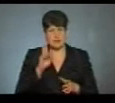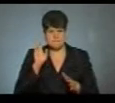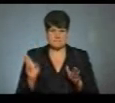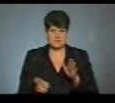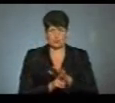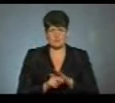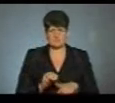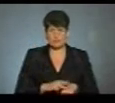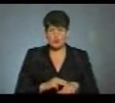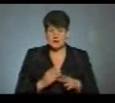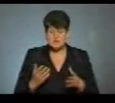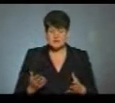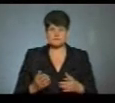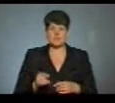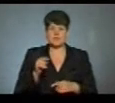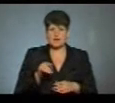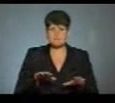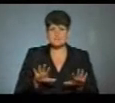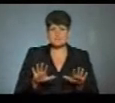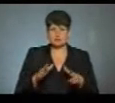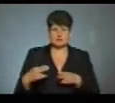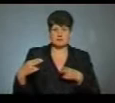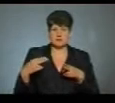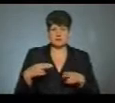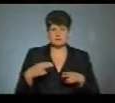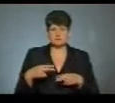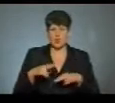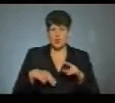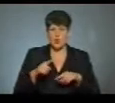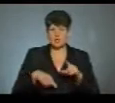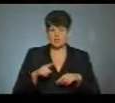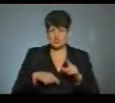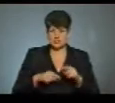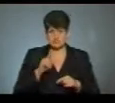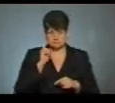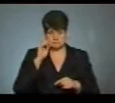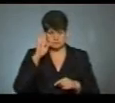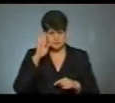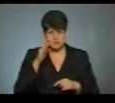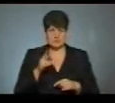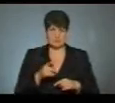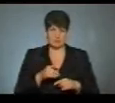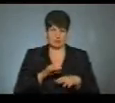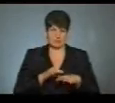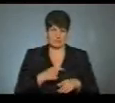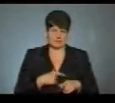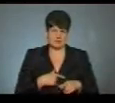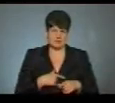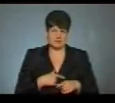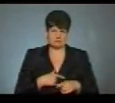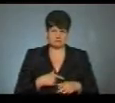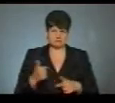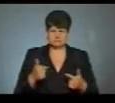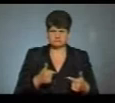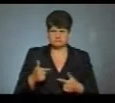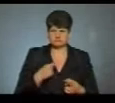поліції. Крім того, на місце події прибули й родичі молодика, які поводили себе також агресивно,